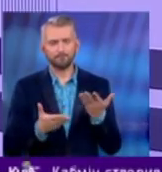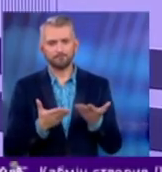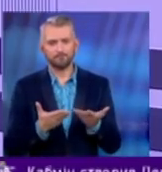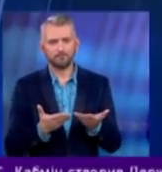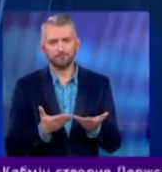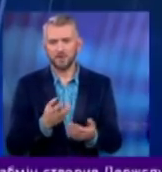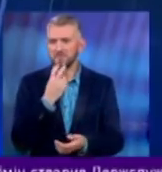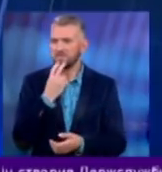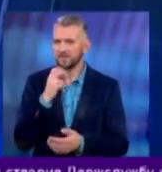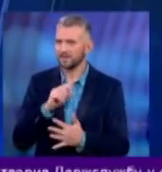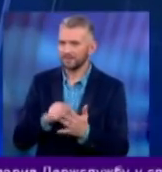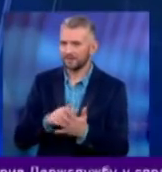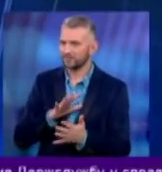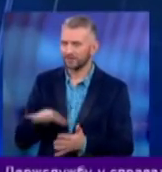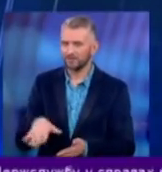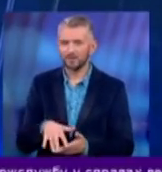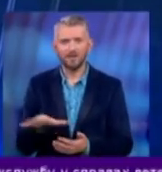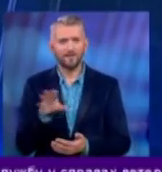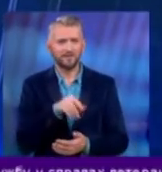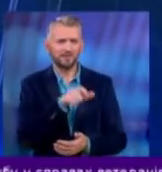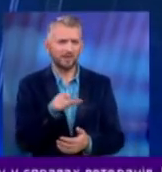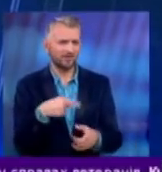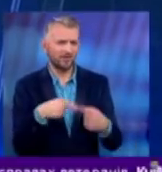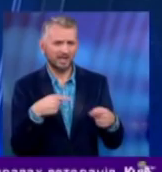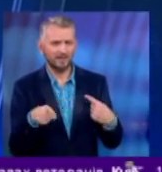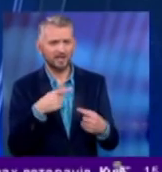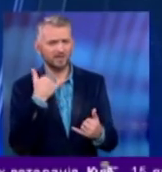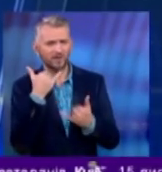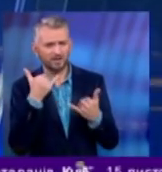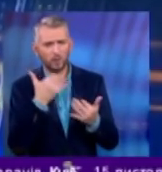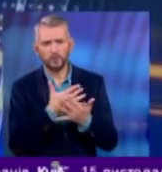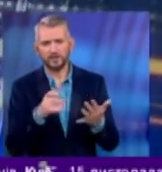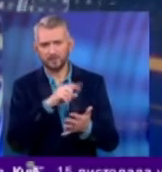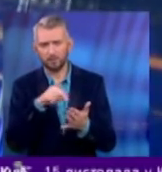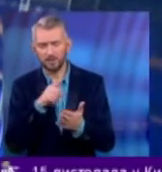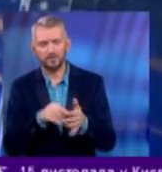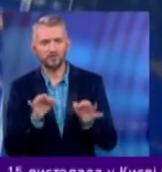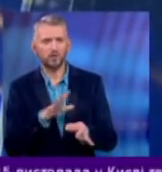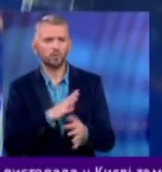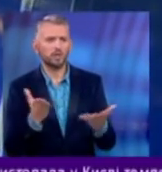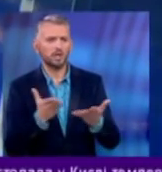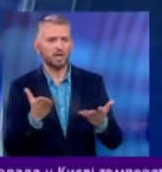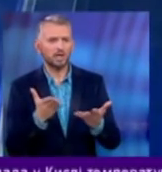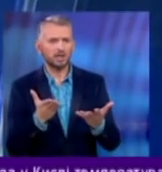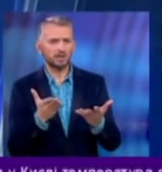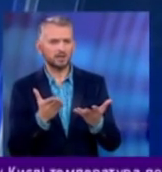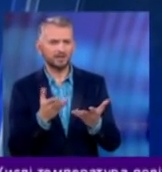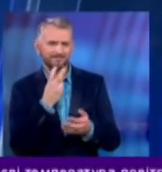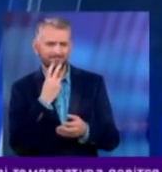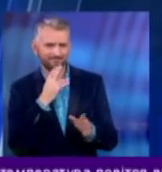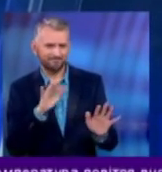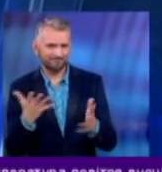Курйозні, можливо. Всі мешканці, вони різні, звертаються з різних питань. Звичайно, були якісь там курйозні